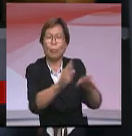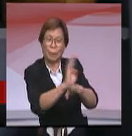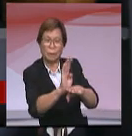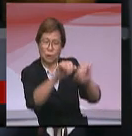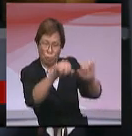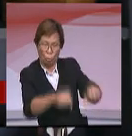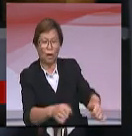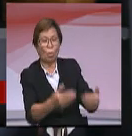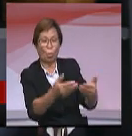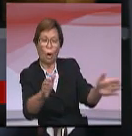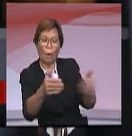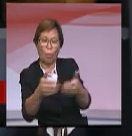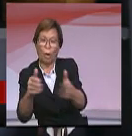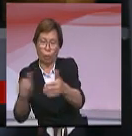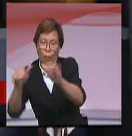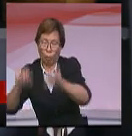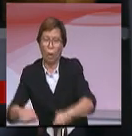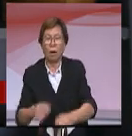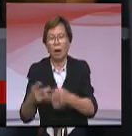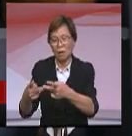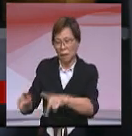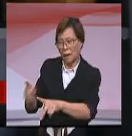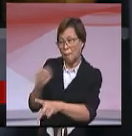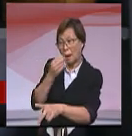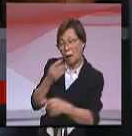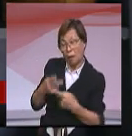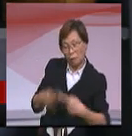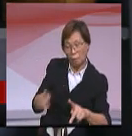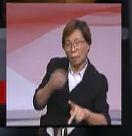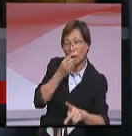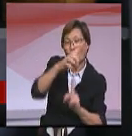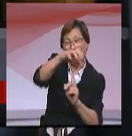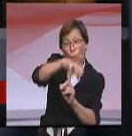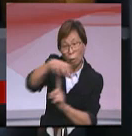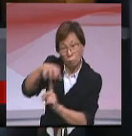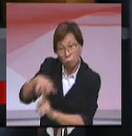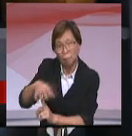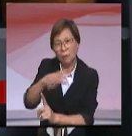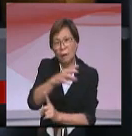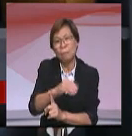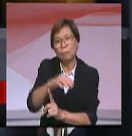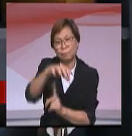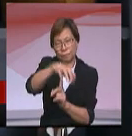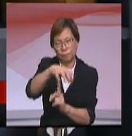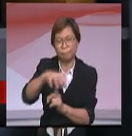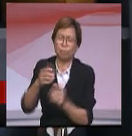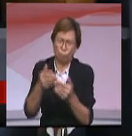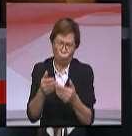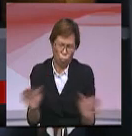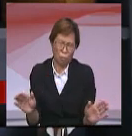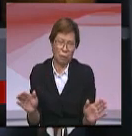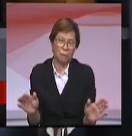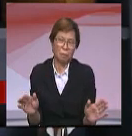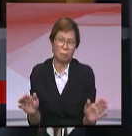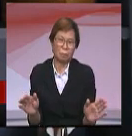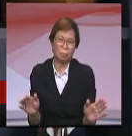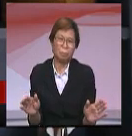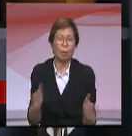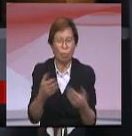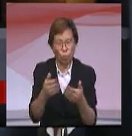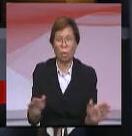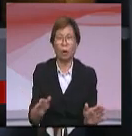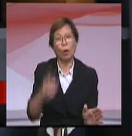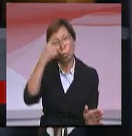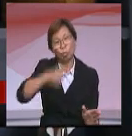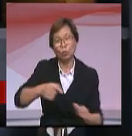beroperasi. Manakala kedai-kedai makan, warung juga dibuka tetapi terhad untuk pembelian